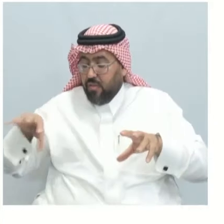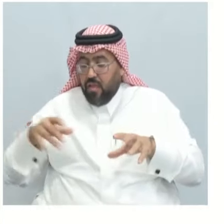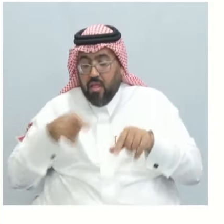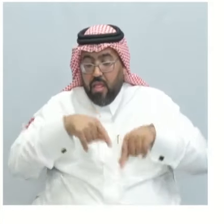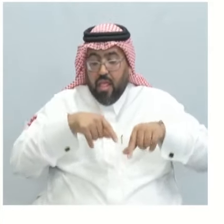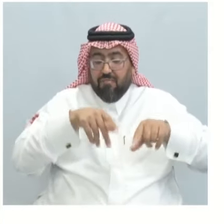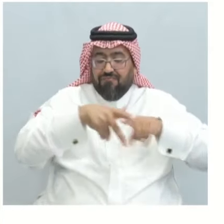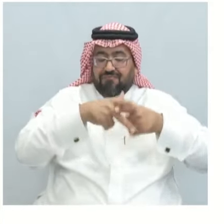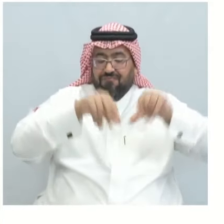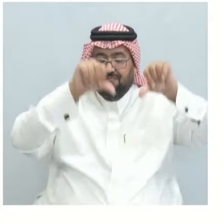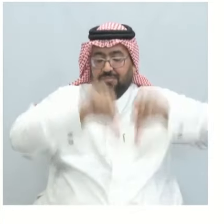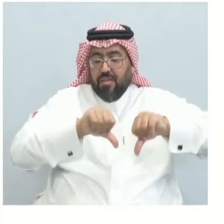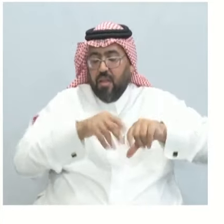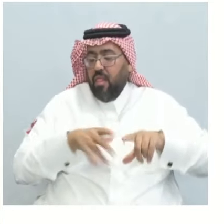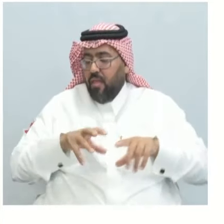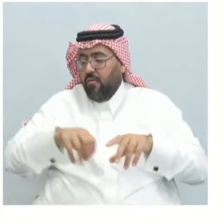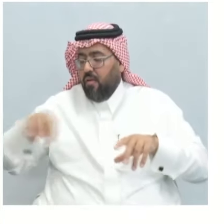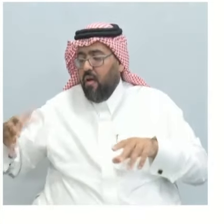تعطل محرك القرص